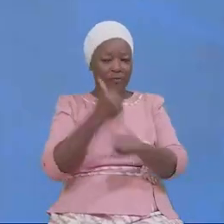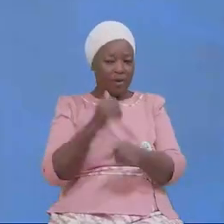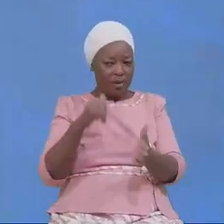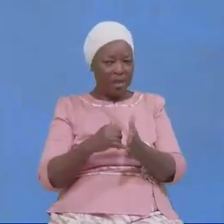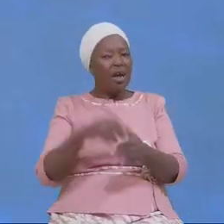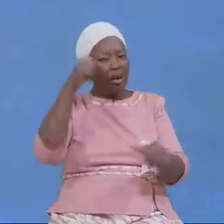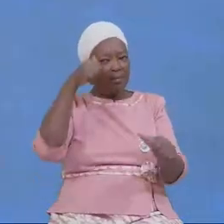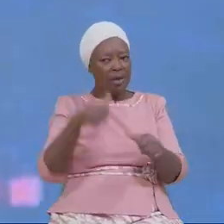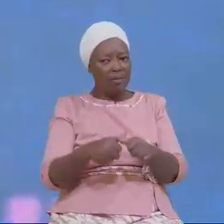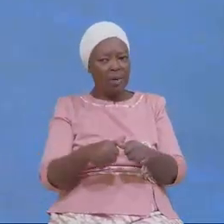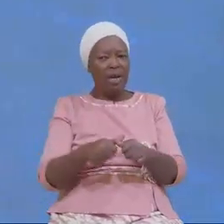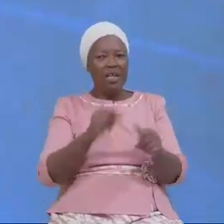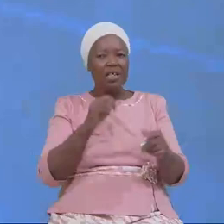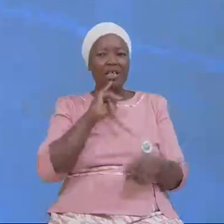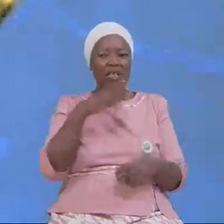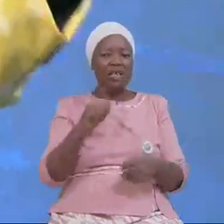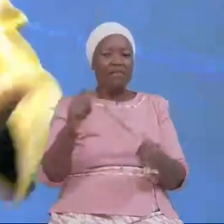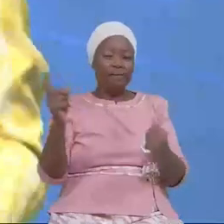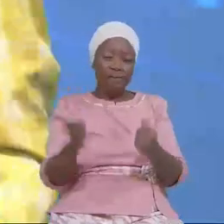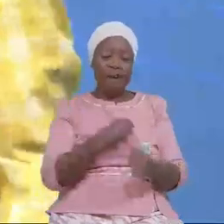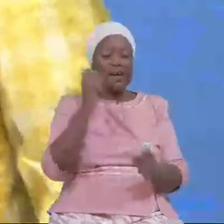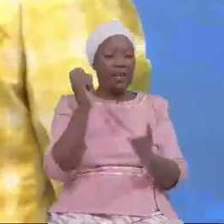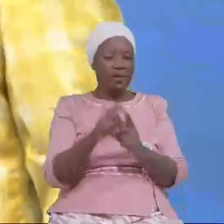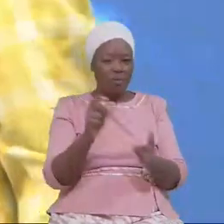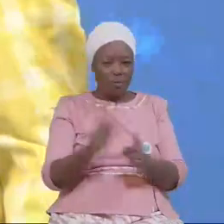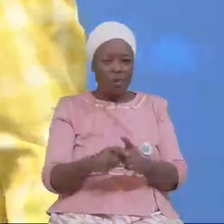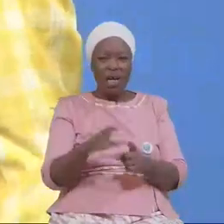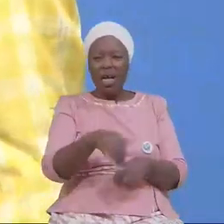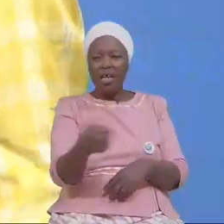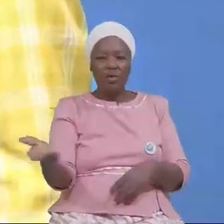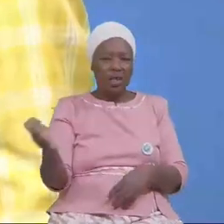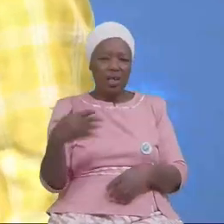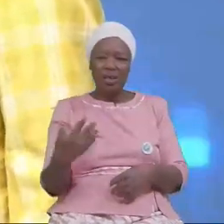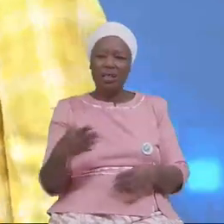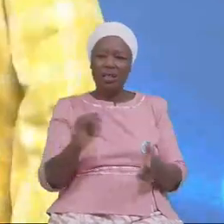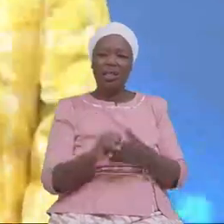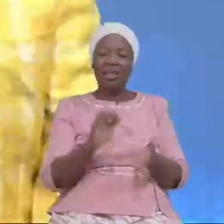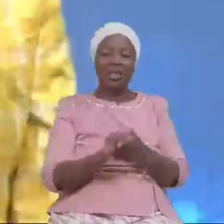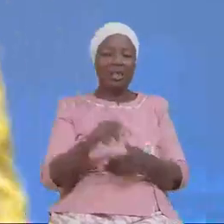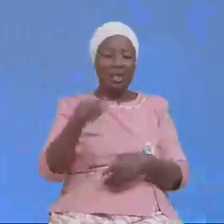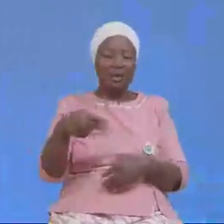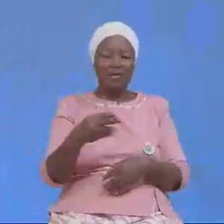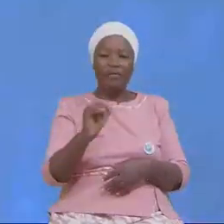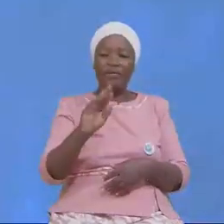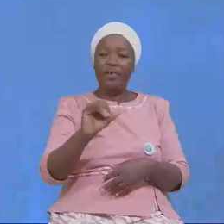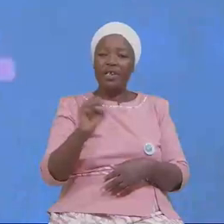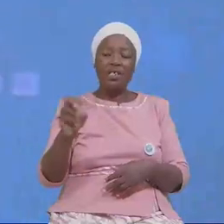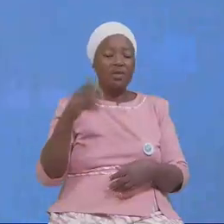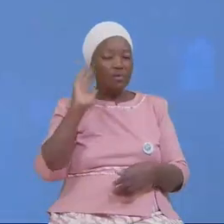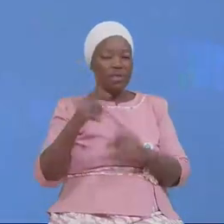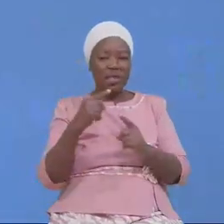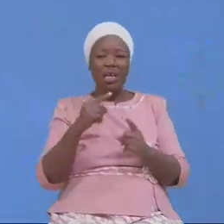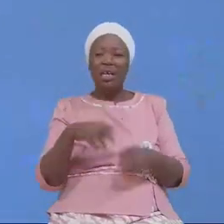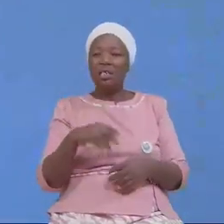c'est la parole suprême. Toute autre chose que le pharisien dira, et dans la maison duquel il